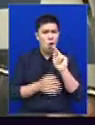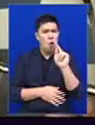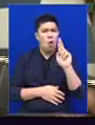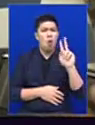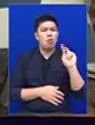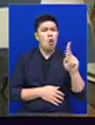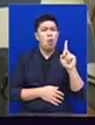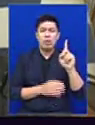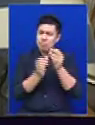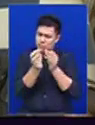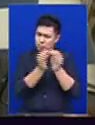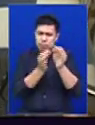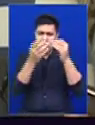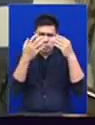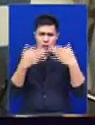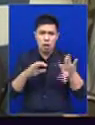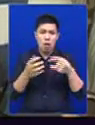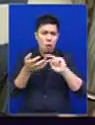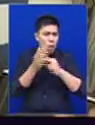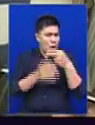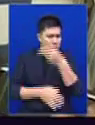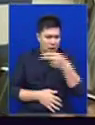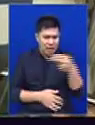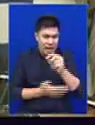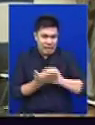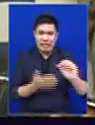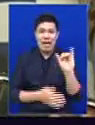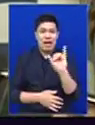จงเหตุผลมาแล้วแม้ว่าจะยังไม่เป็นลายลักษณ์อักษร